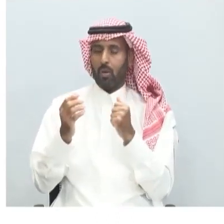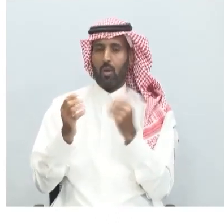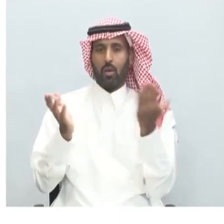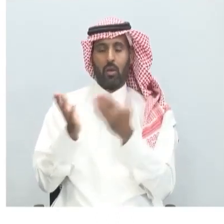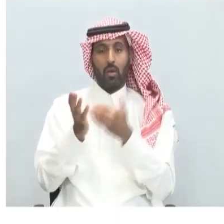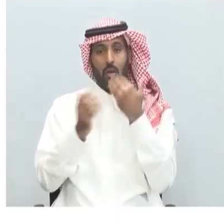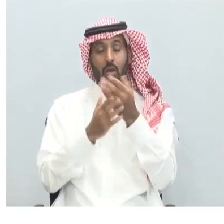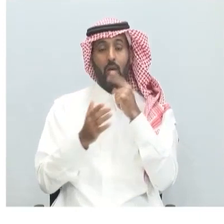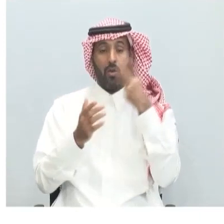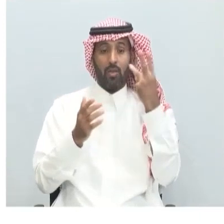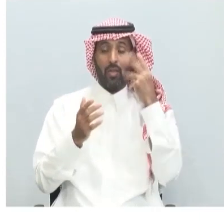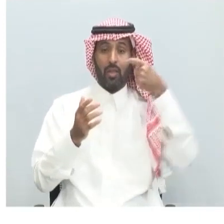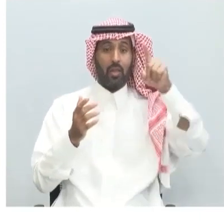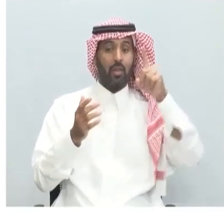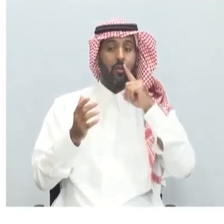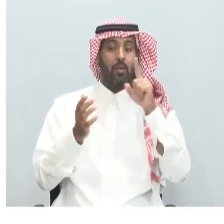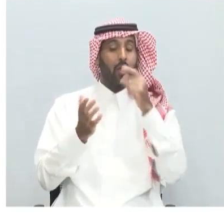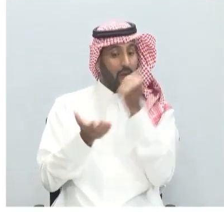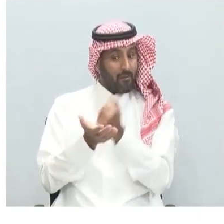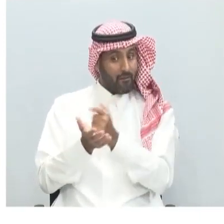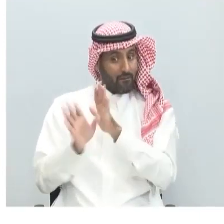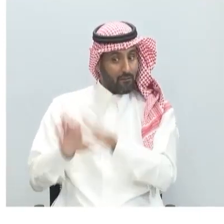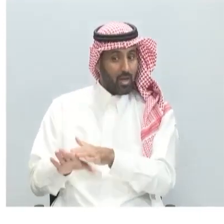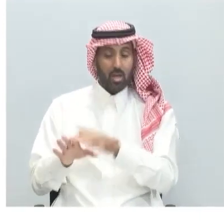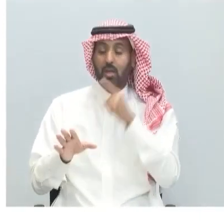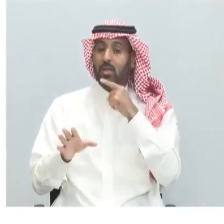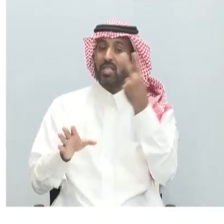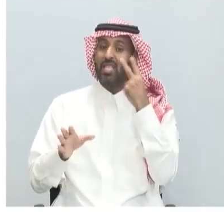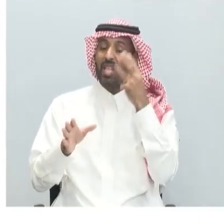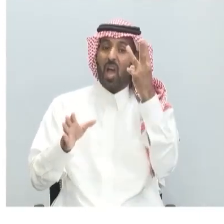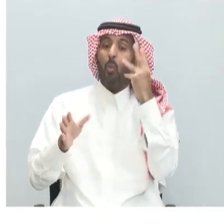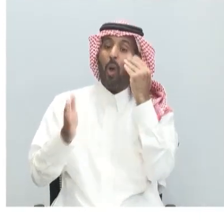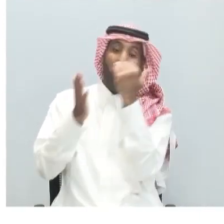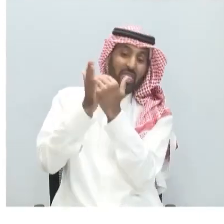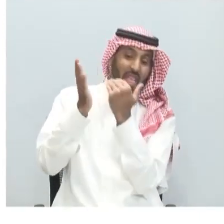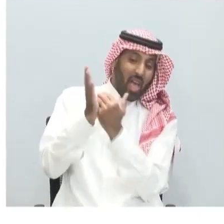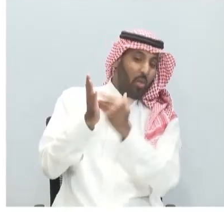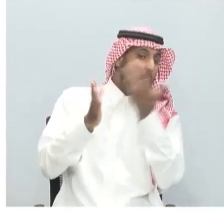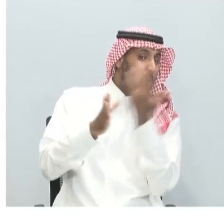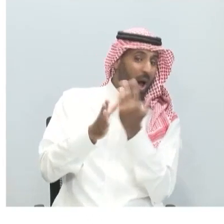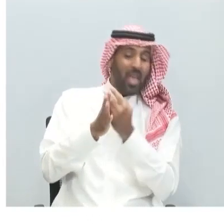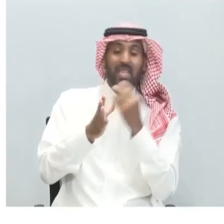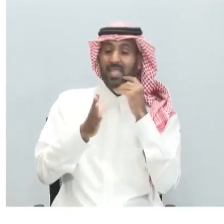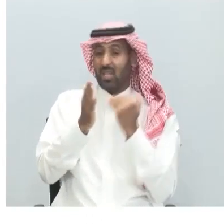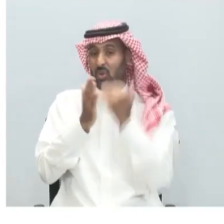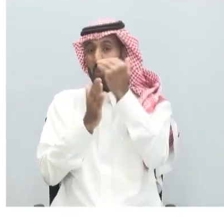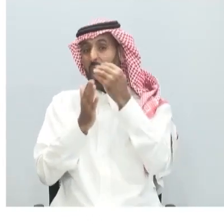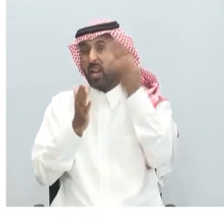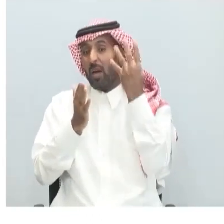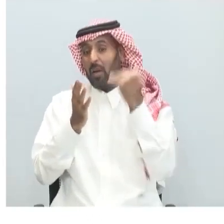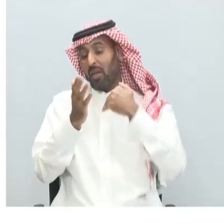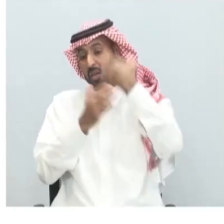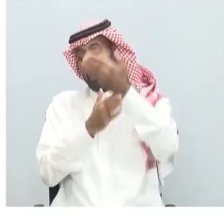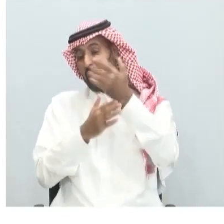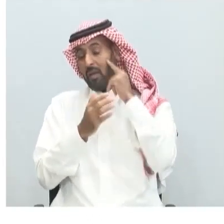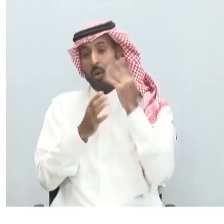سنقول ان 3 دي اساسا موجود في المستوى الثالث لماذا يعلو المستوى الرابع ويصبح بعده